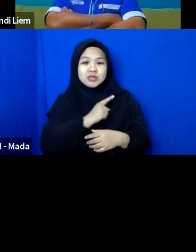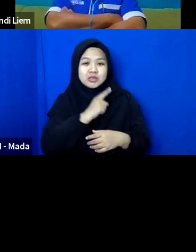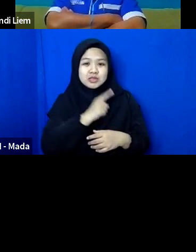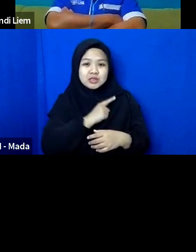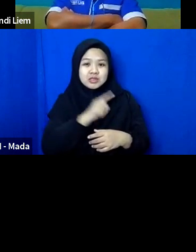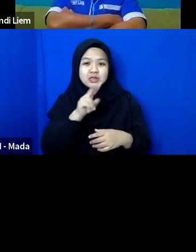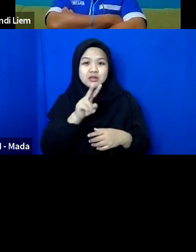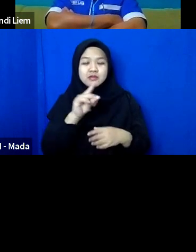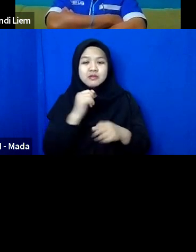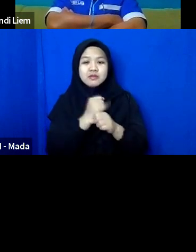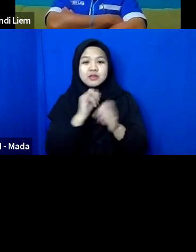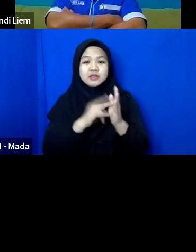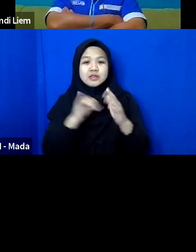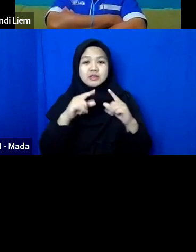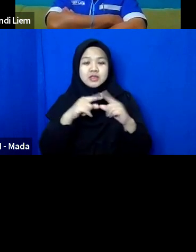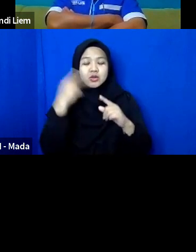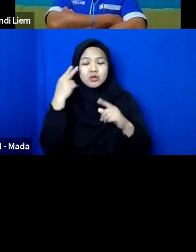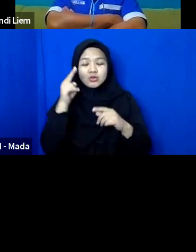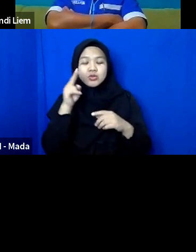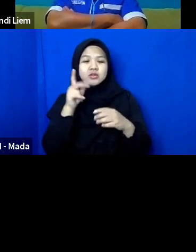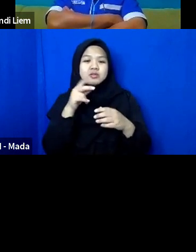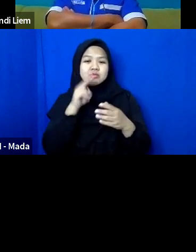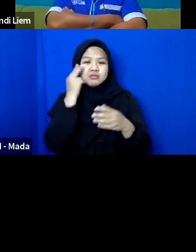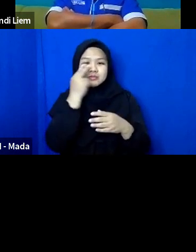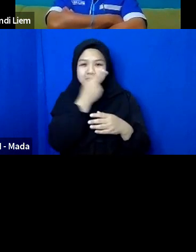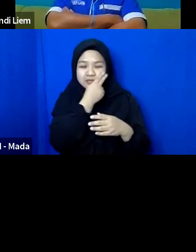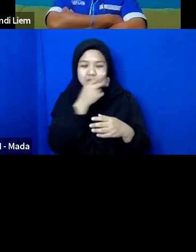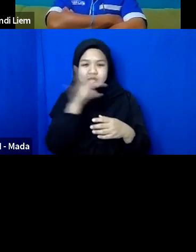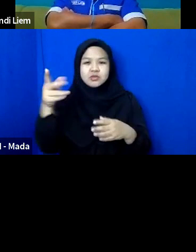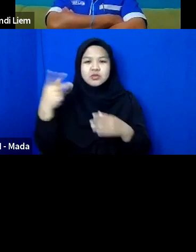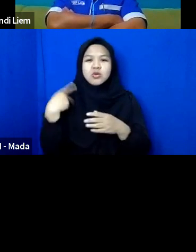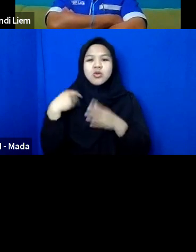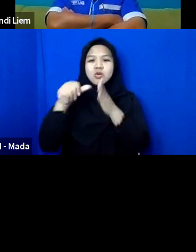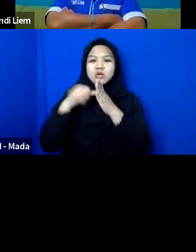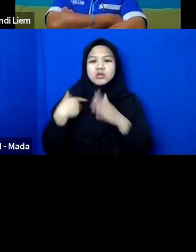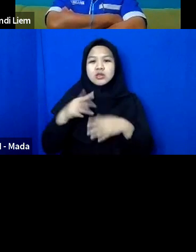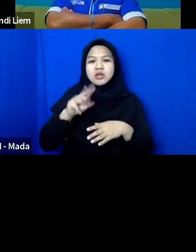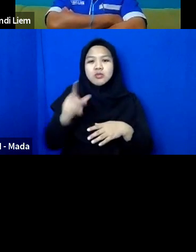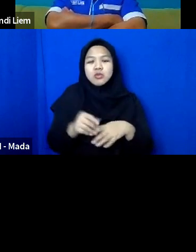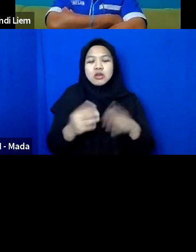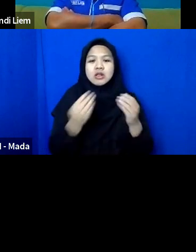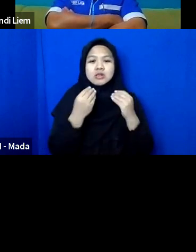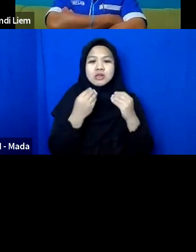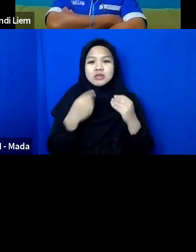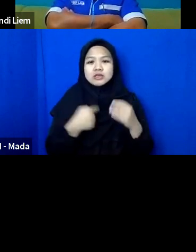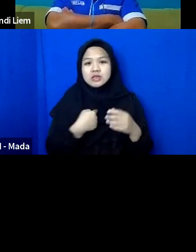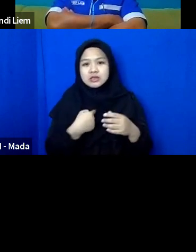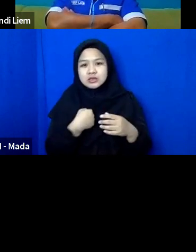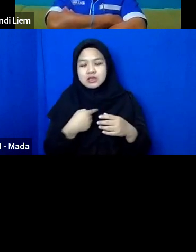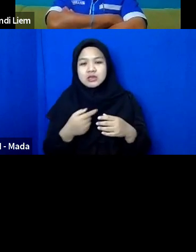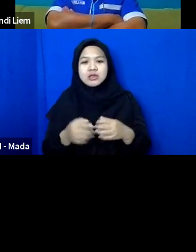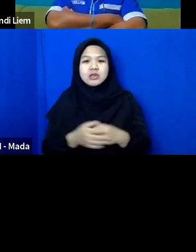Virginia gak hebat Center for the beneficial impact untuk Tolong dong betul saya tiga bulan ajari apa namanya